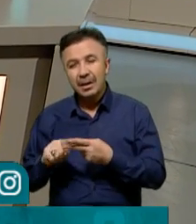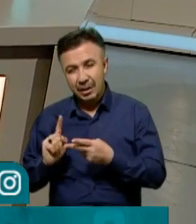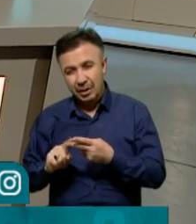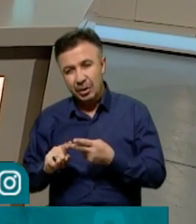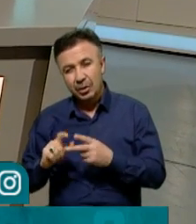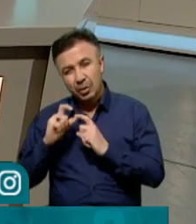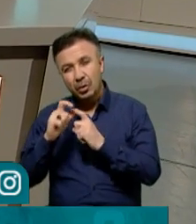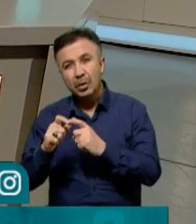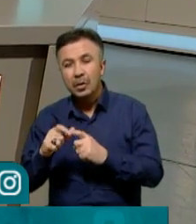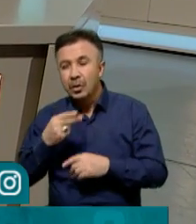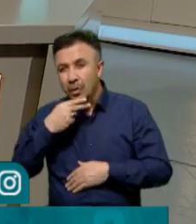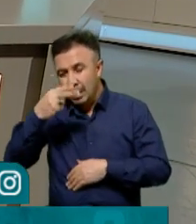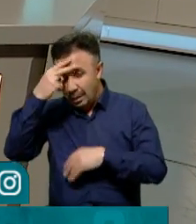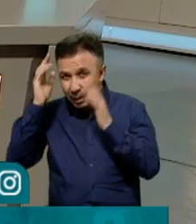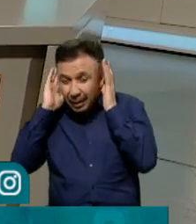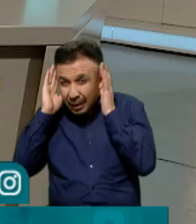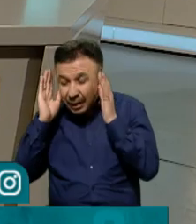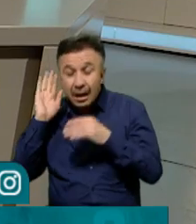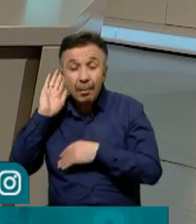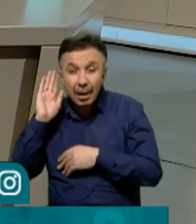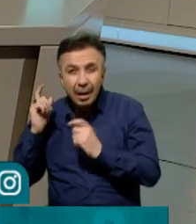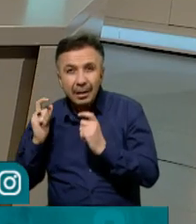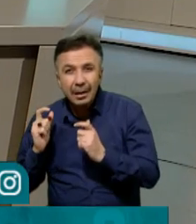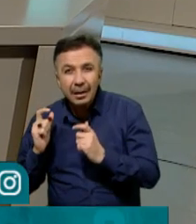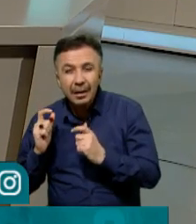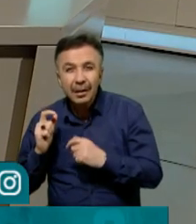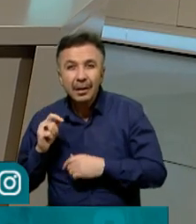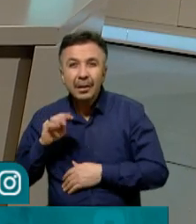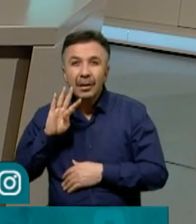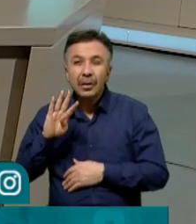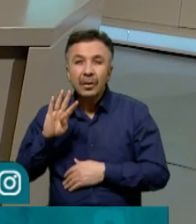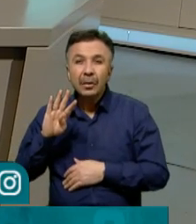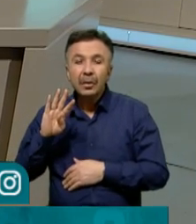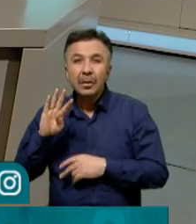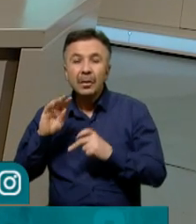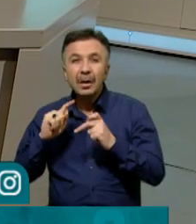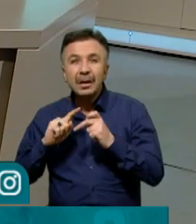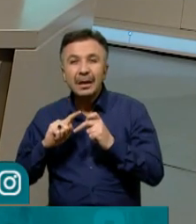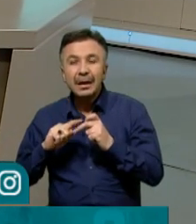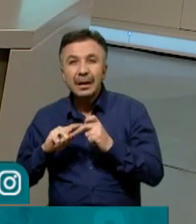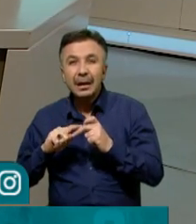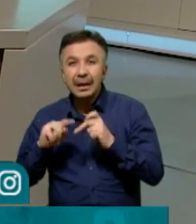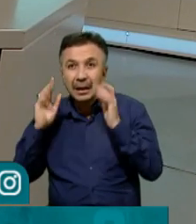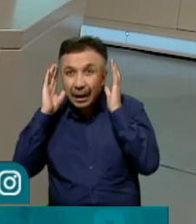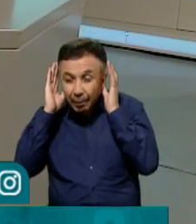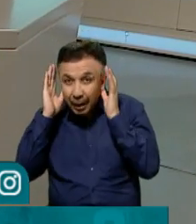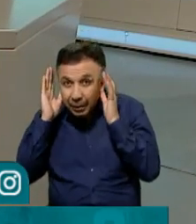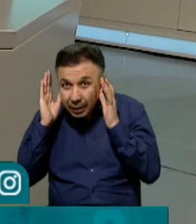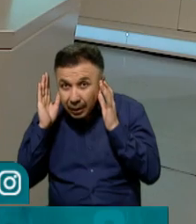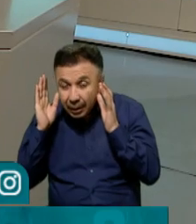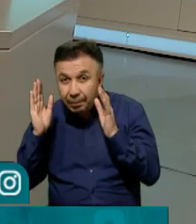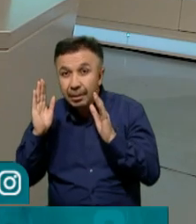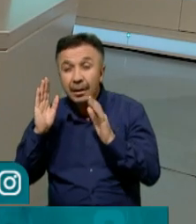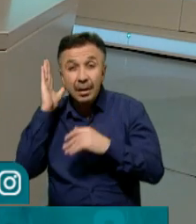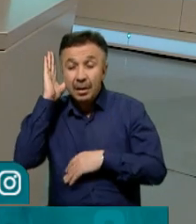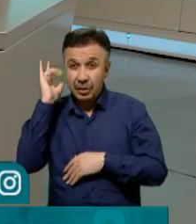kılarken bizim Malatya'da çoğu kişiler 4 rekat arkasında kılıp cami terk eder.